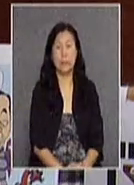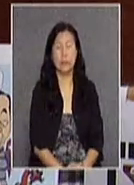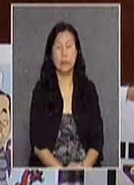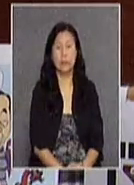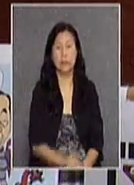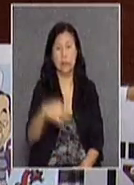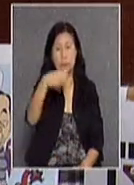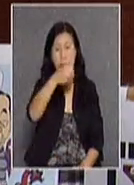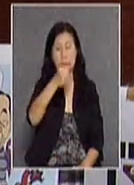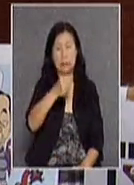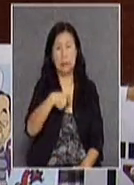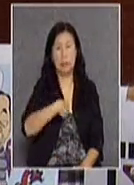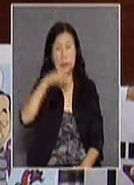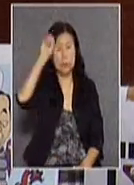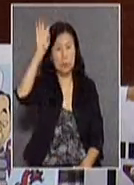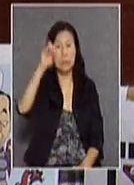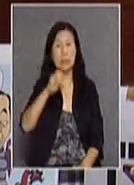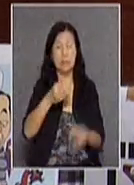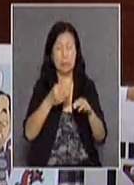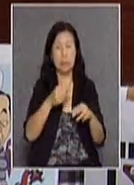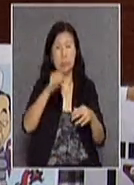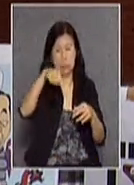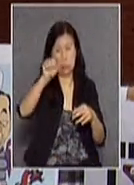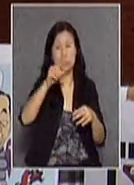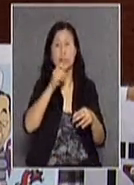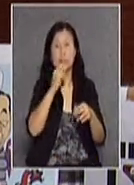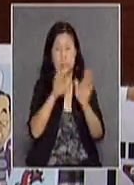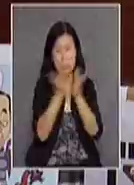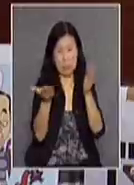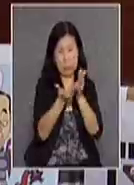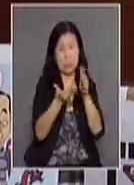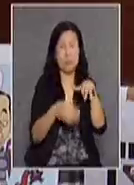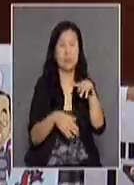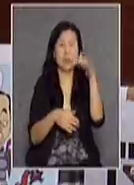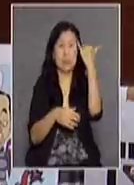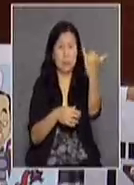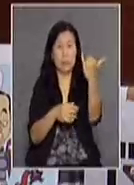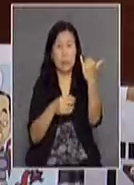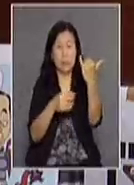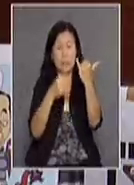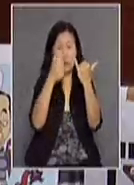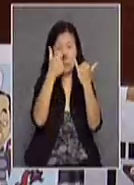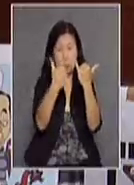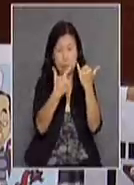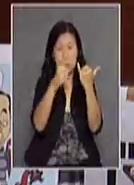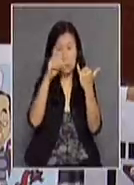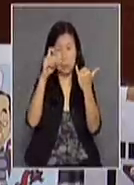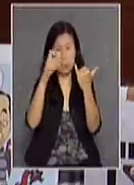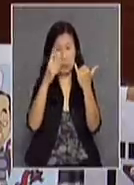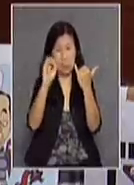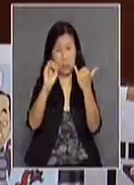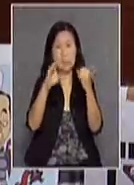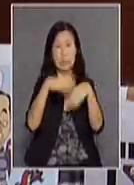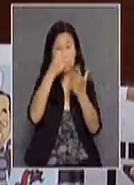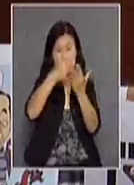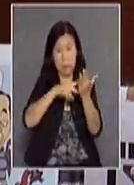主席，我動議通過會議講稿附錄以上的第680項修正